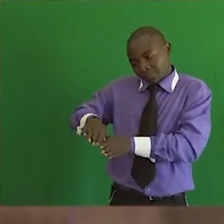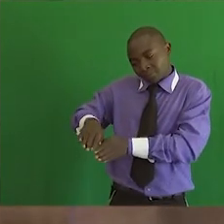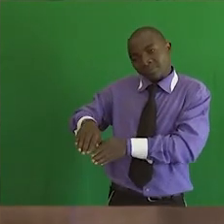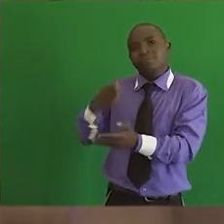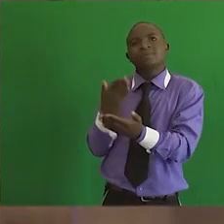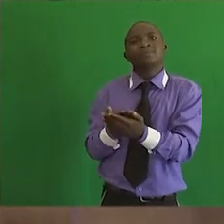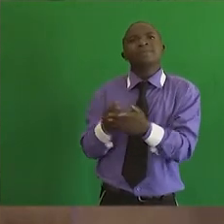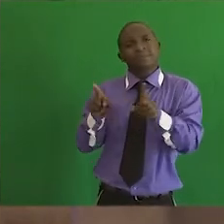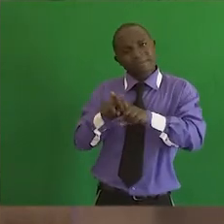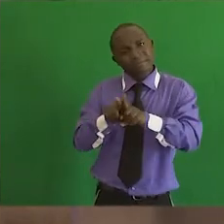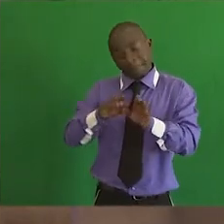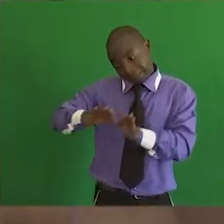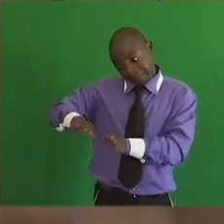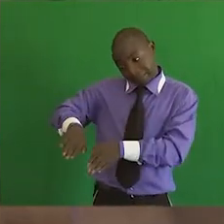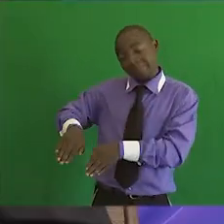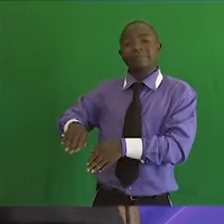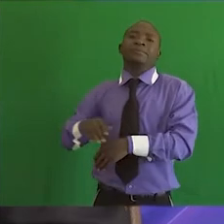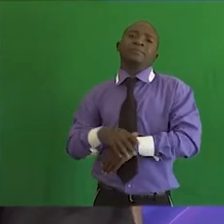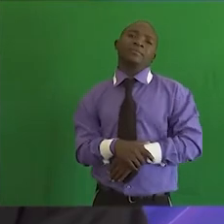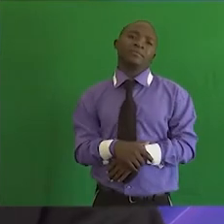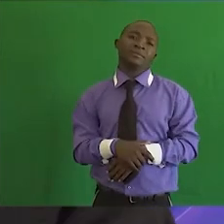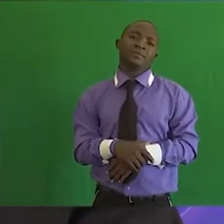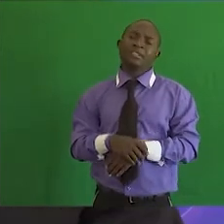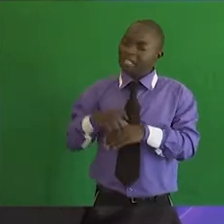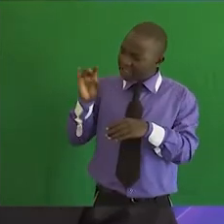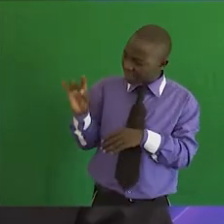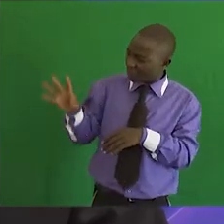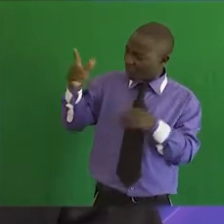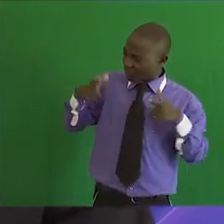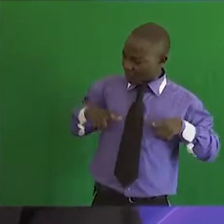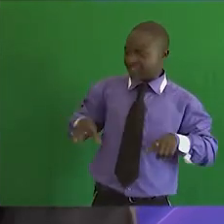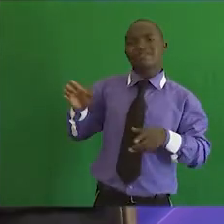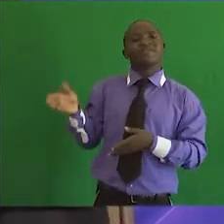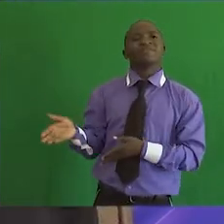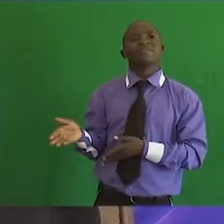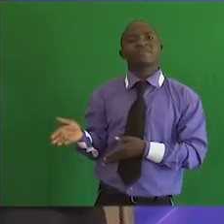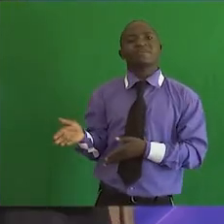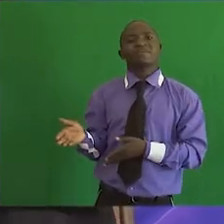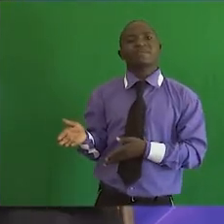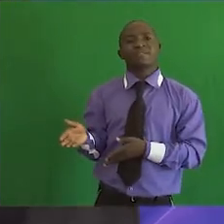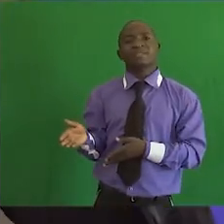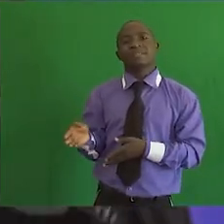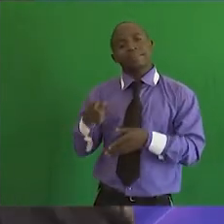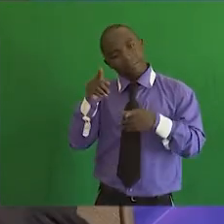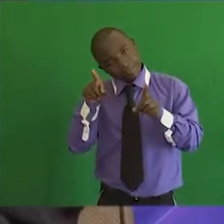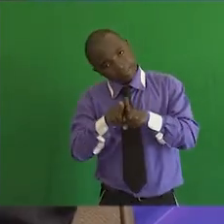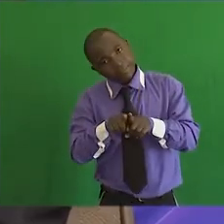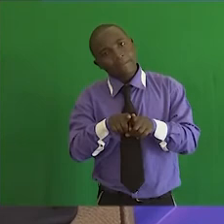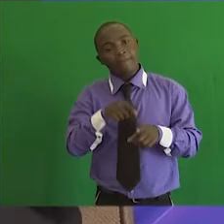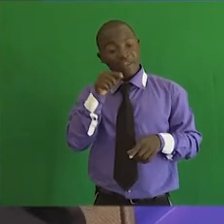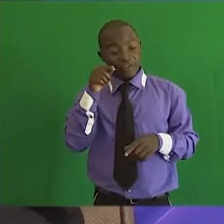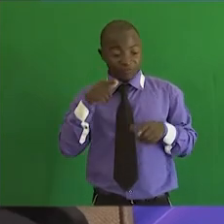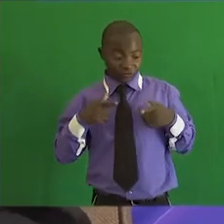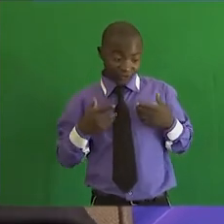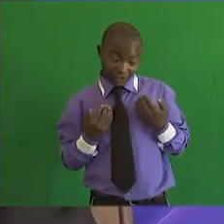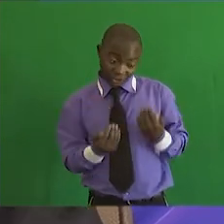kuti unofanira kurumurika. Hauchadzoka kuchingochemera kuti mama kaka iwane ndebvu. Wakufanira